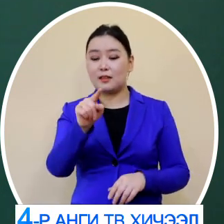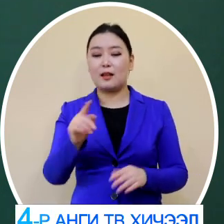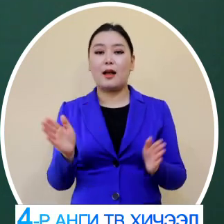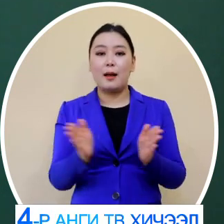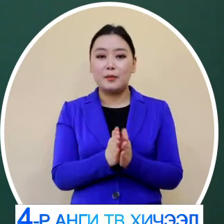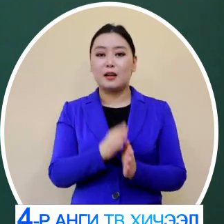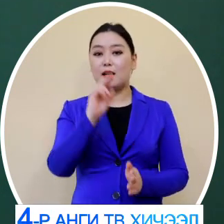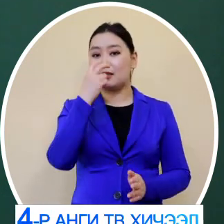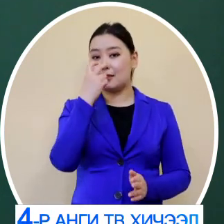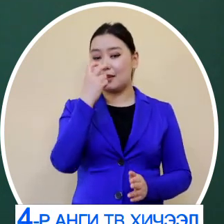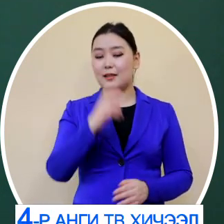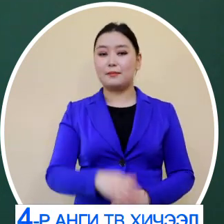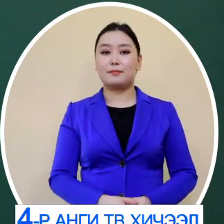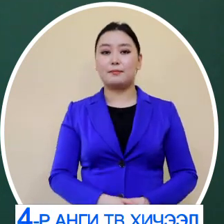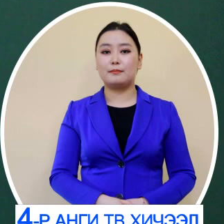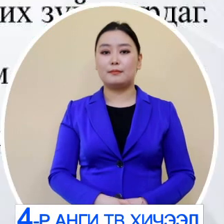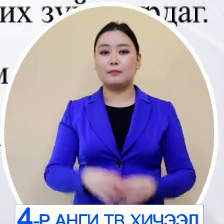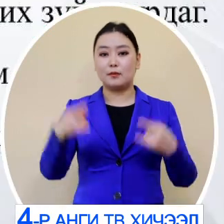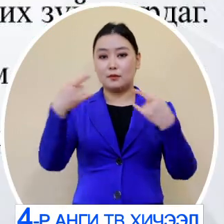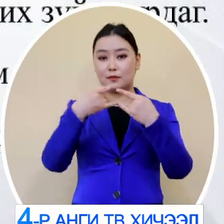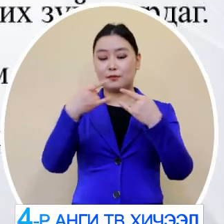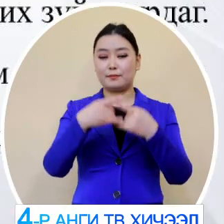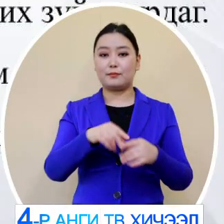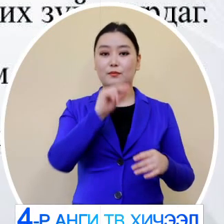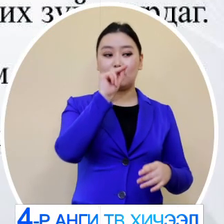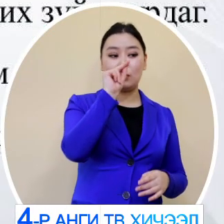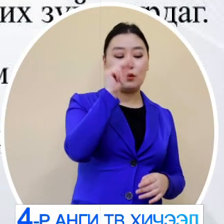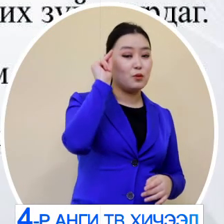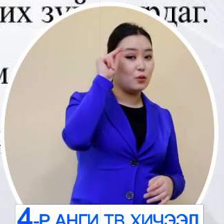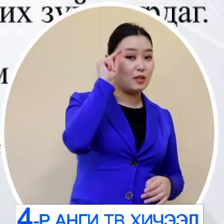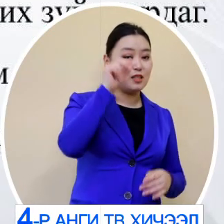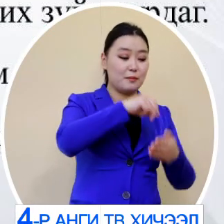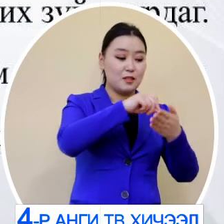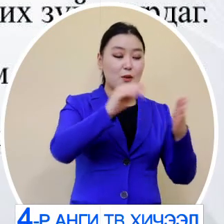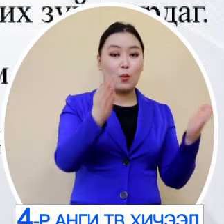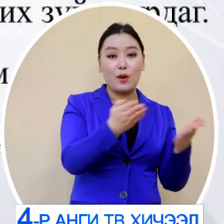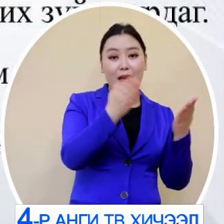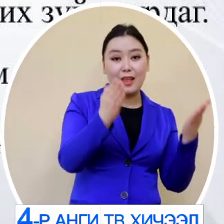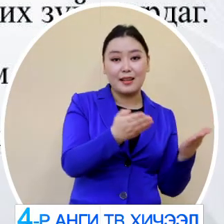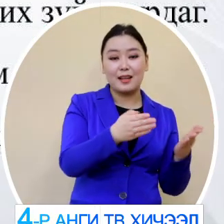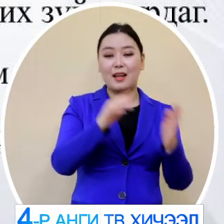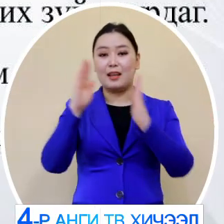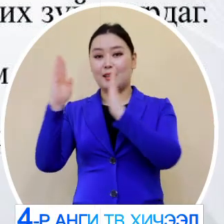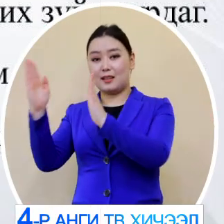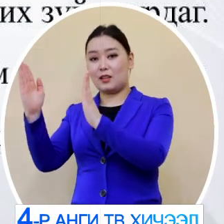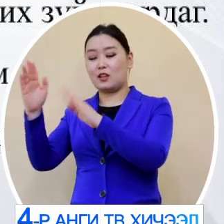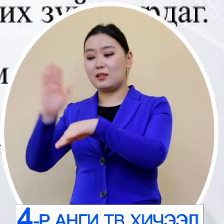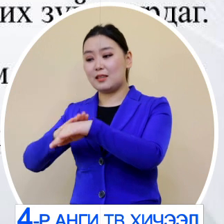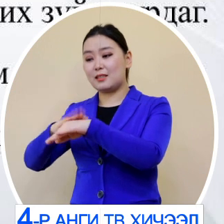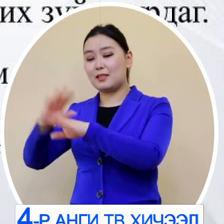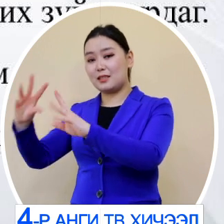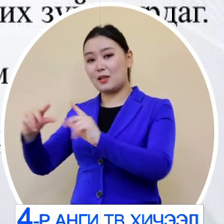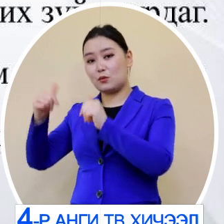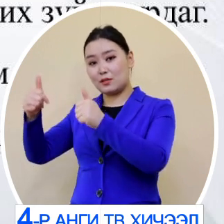гэдгийг хамтран ажиглацгаая. За дэлгэцэнд сурагчийн бичсэн урайлга, за мөн түүнийг